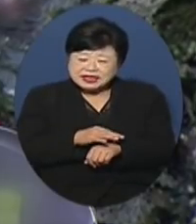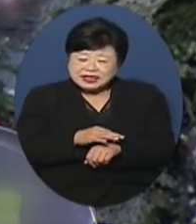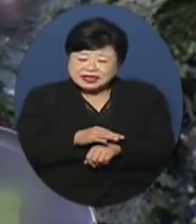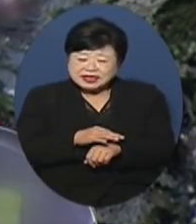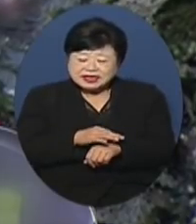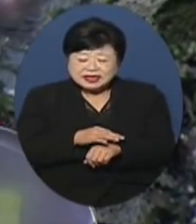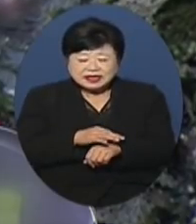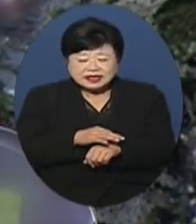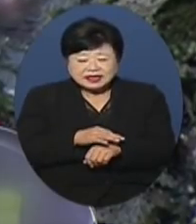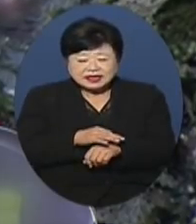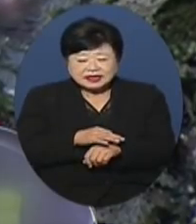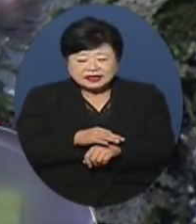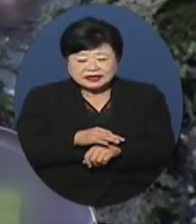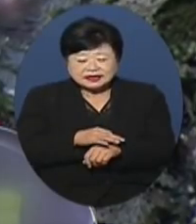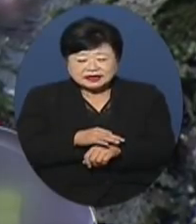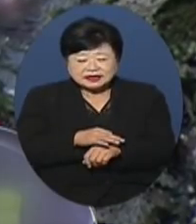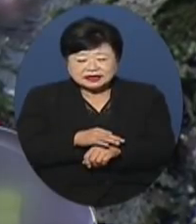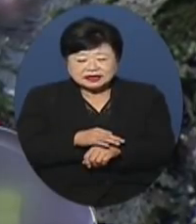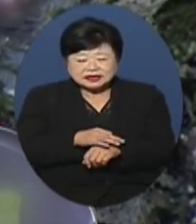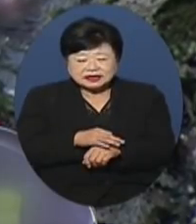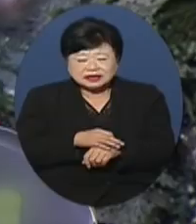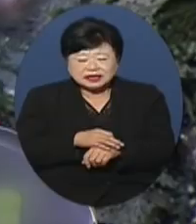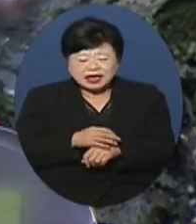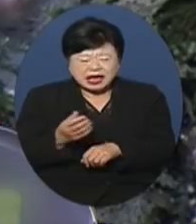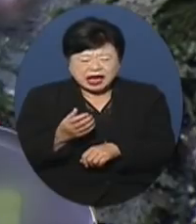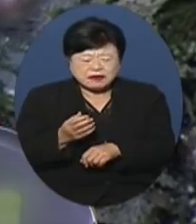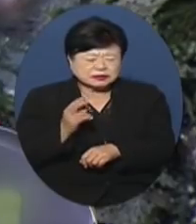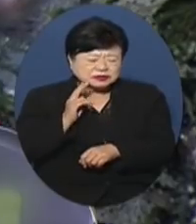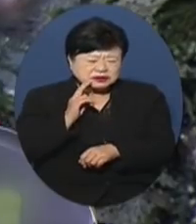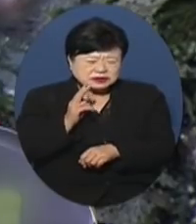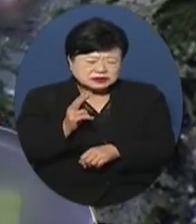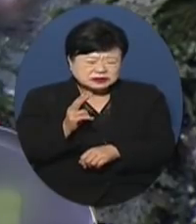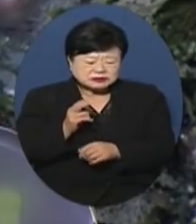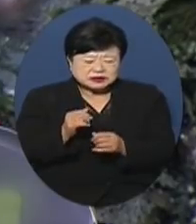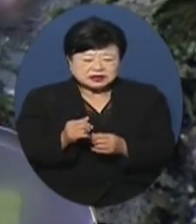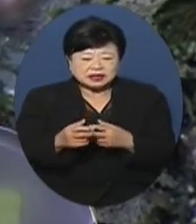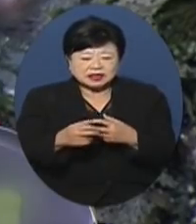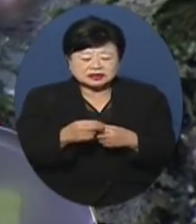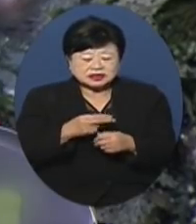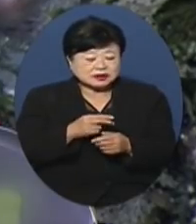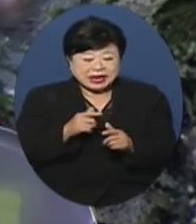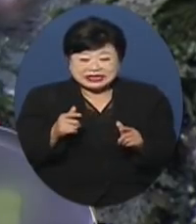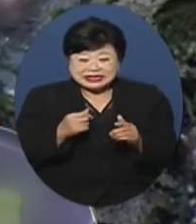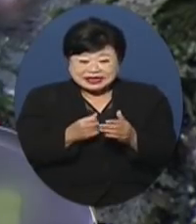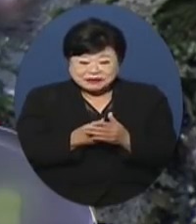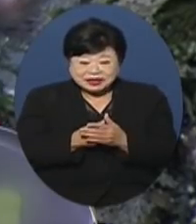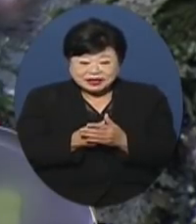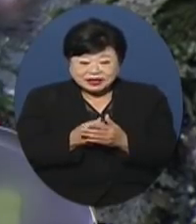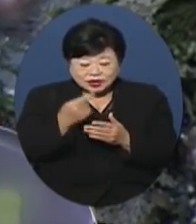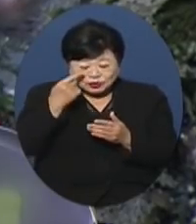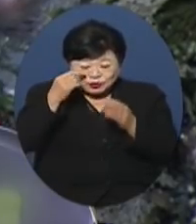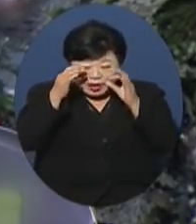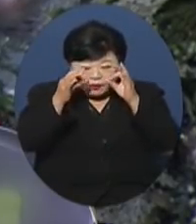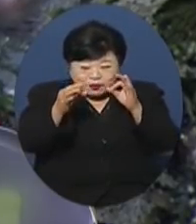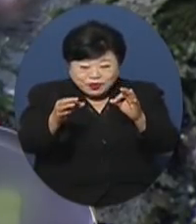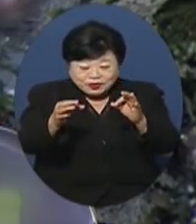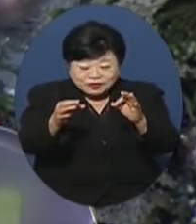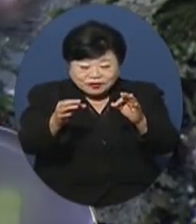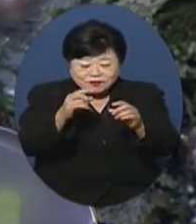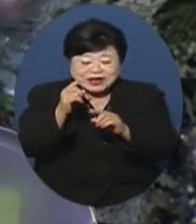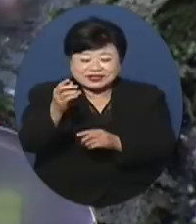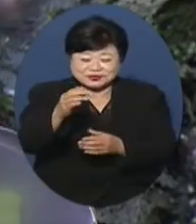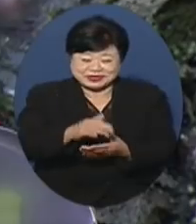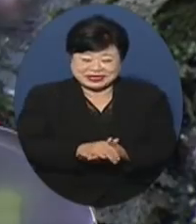목이 굉장히 아픈데 저는 의사가 아니기 때문에 눈에 보이는 것만